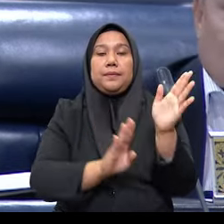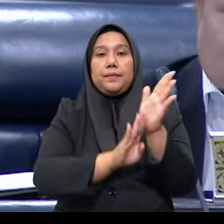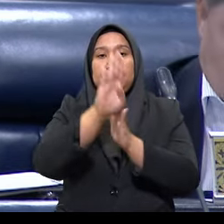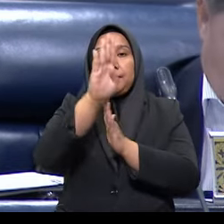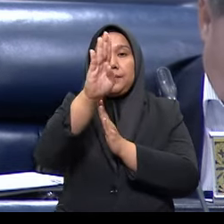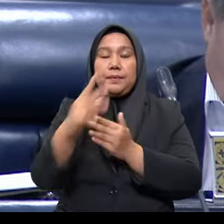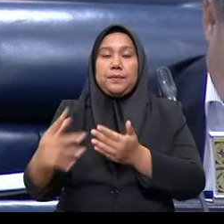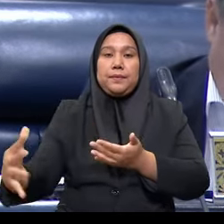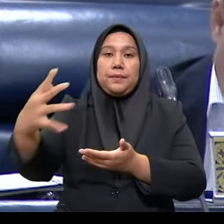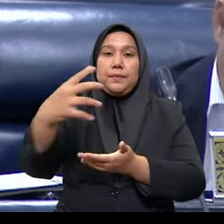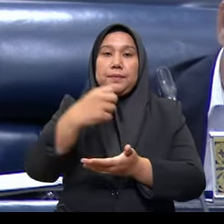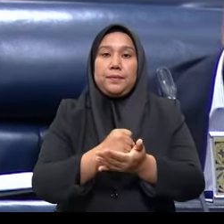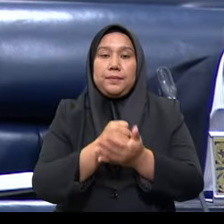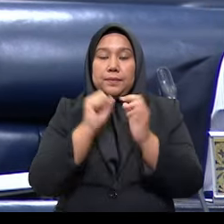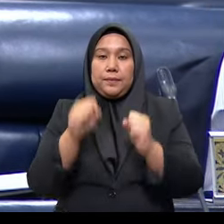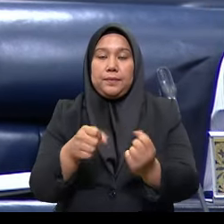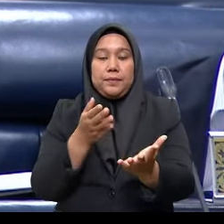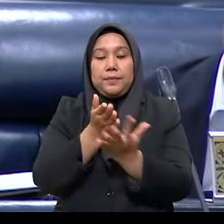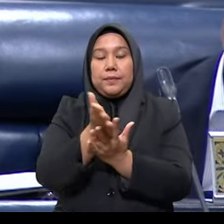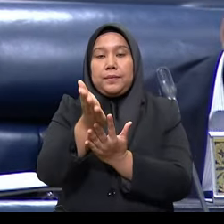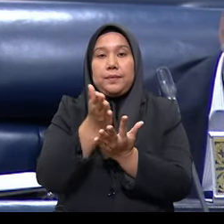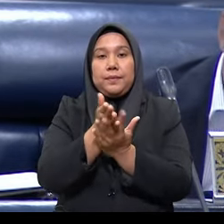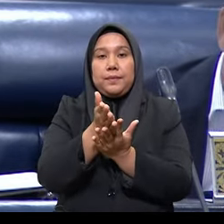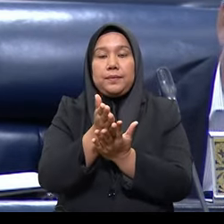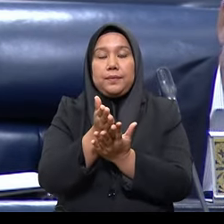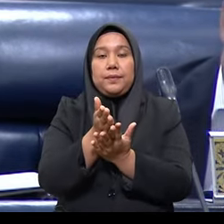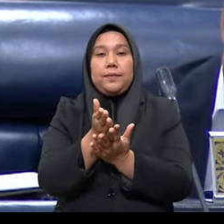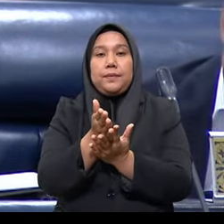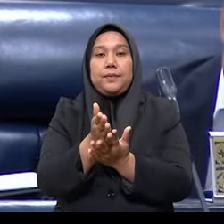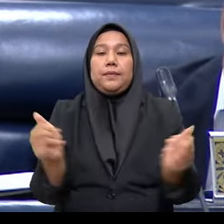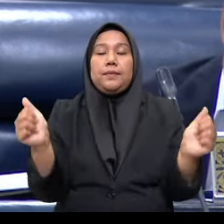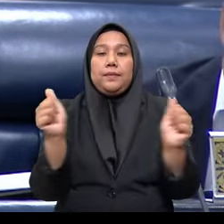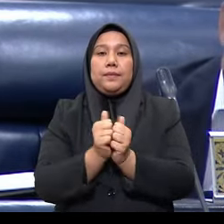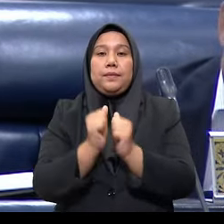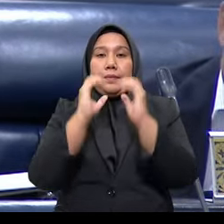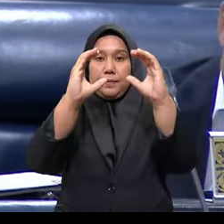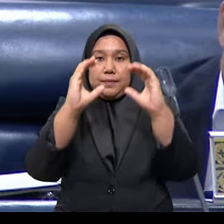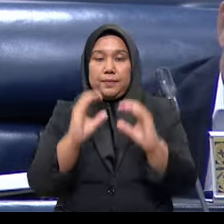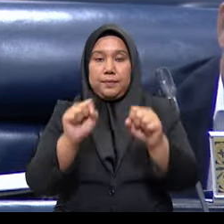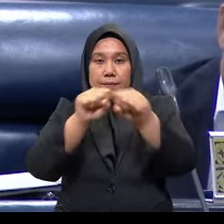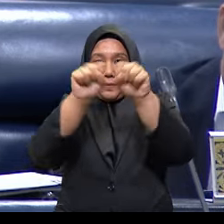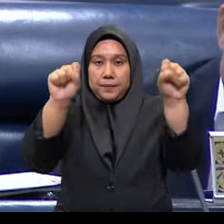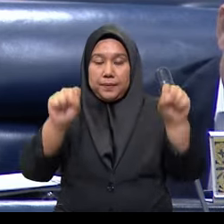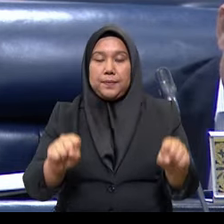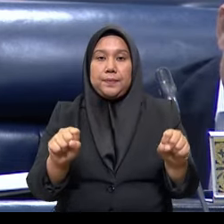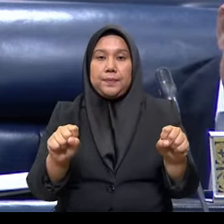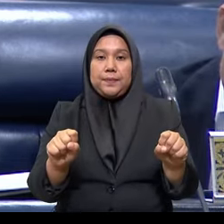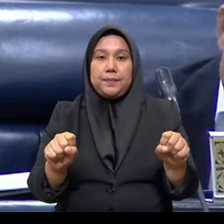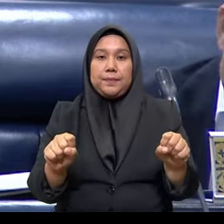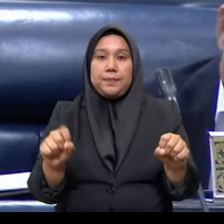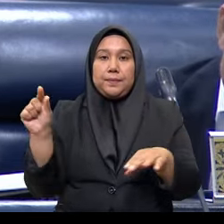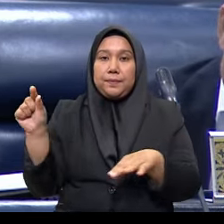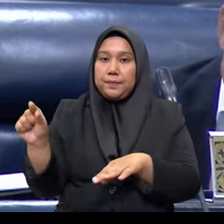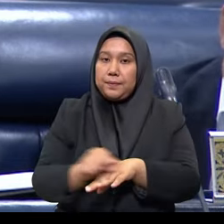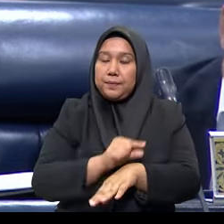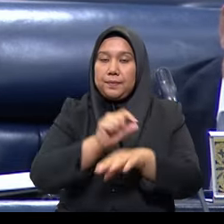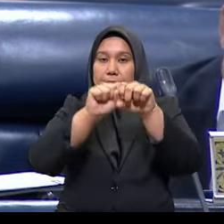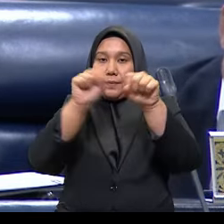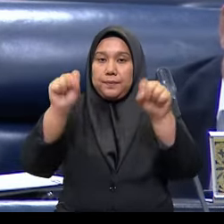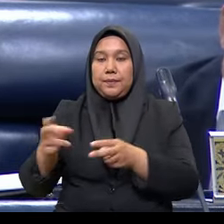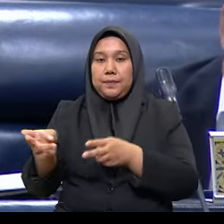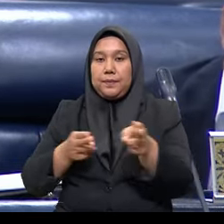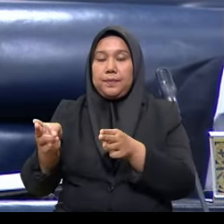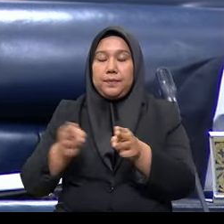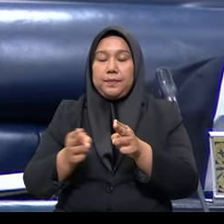koleksi serta boleh diakseskan dengan cara yang sistematik menggunakan sistem